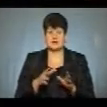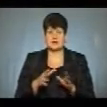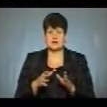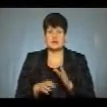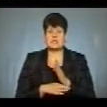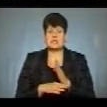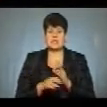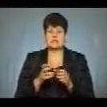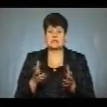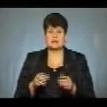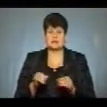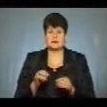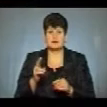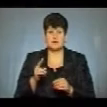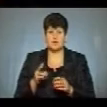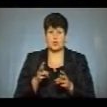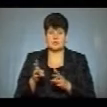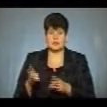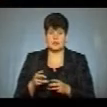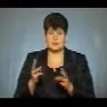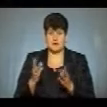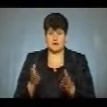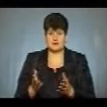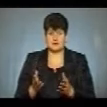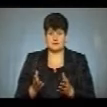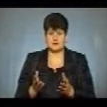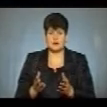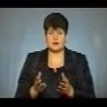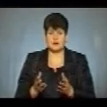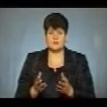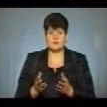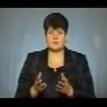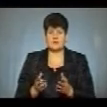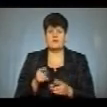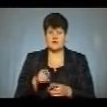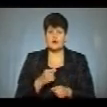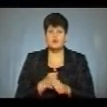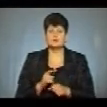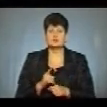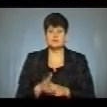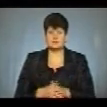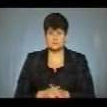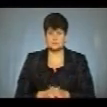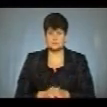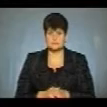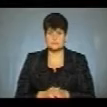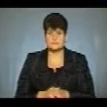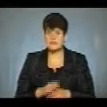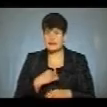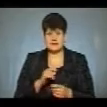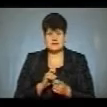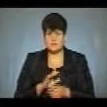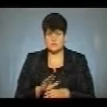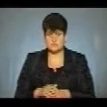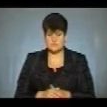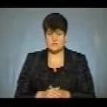палять, скільки задимлюють. Котельні палять, все роблять. А ви робите тут, хто знає, що? Я не сварюся.